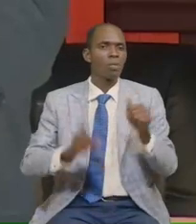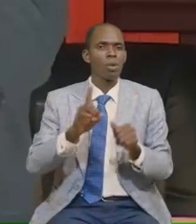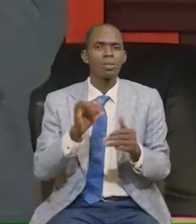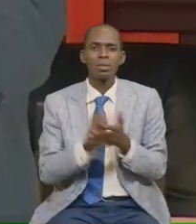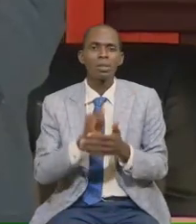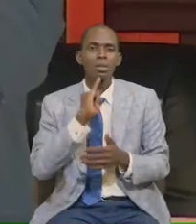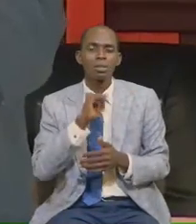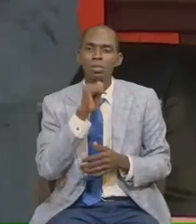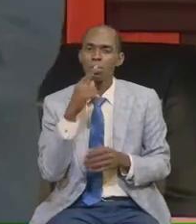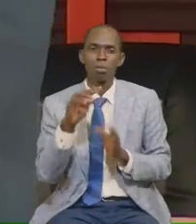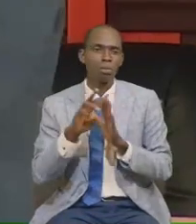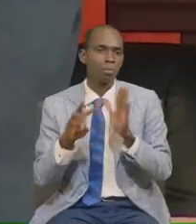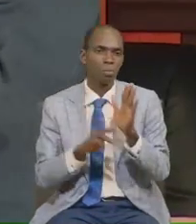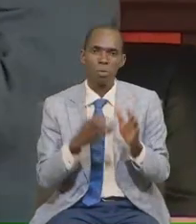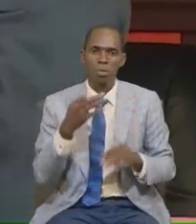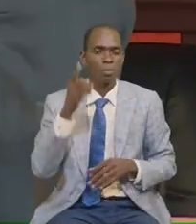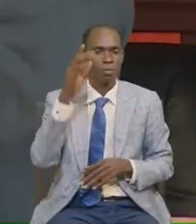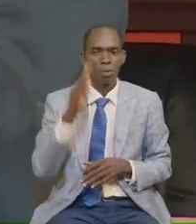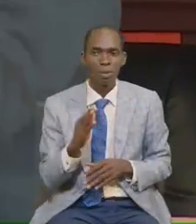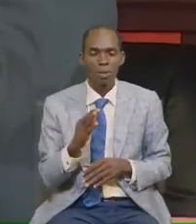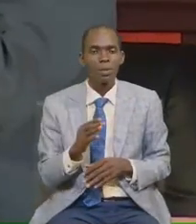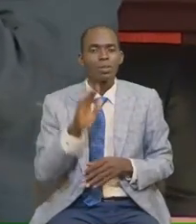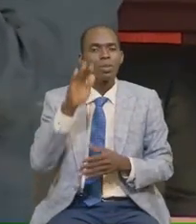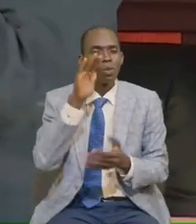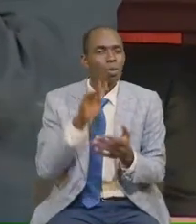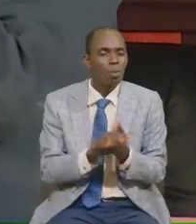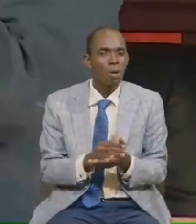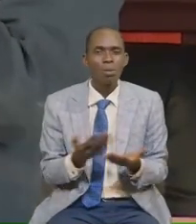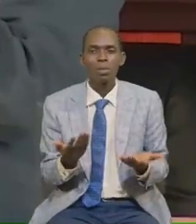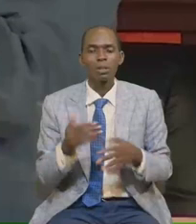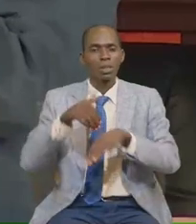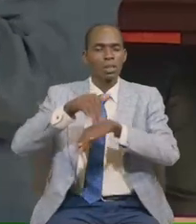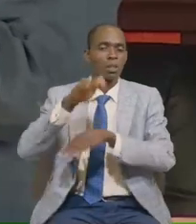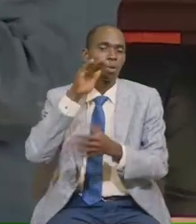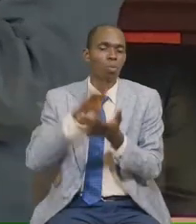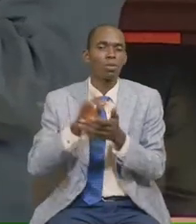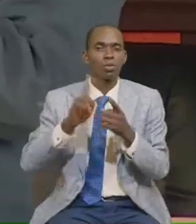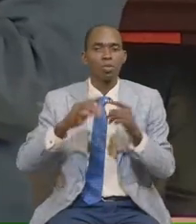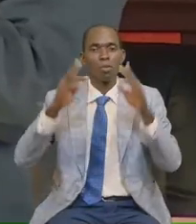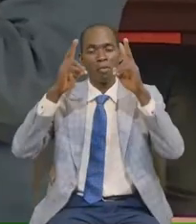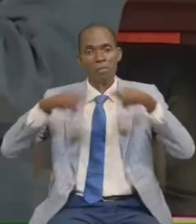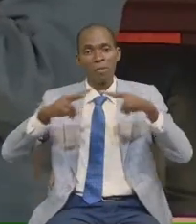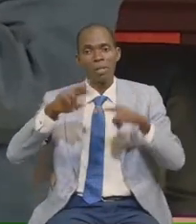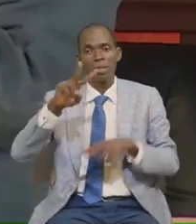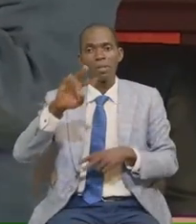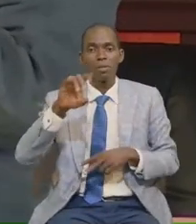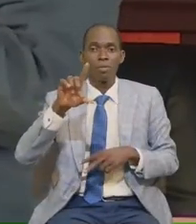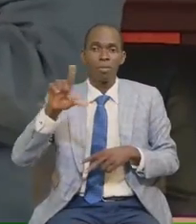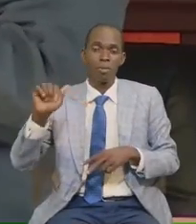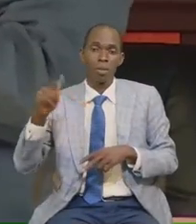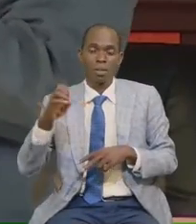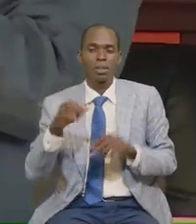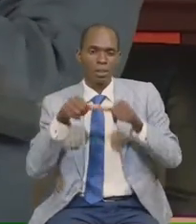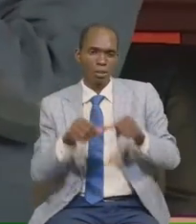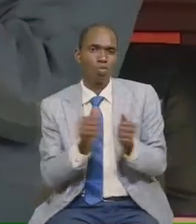Dieu. Et tu envoies ta femme au village. Va rester avec ta maman. Elle prendra soin de toi. Ça,